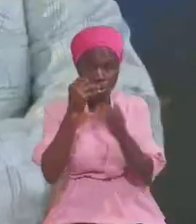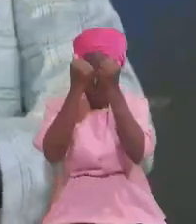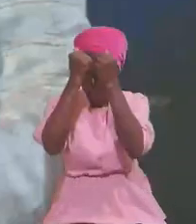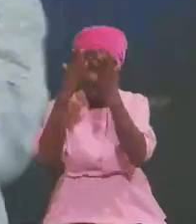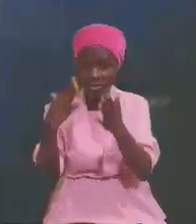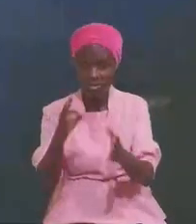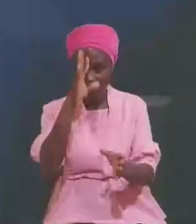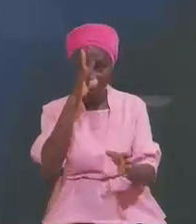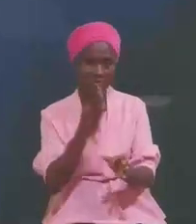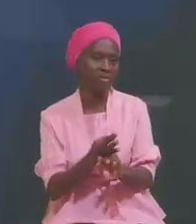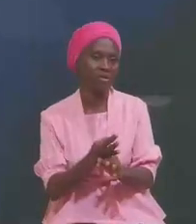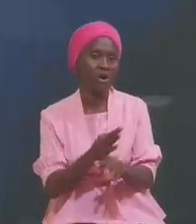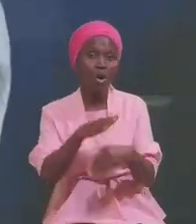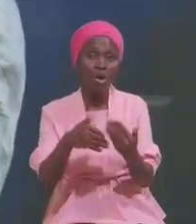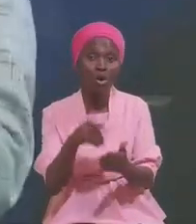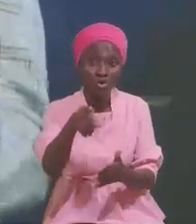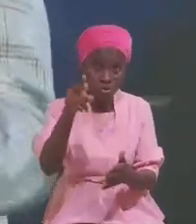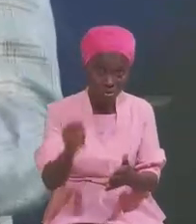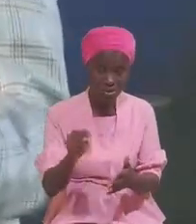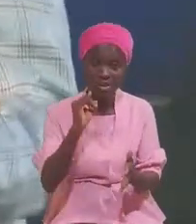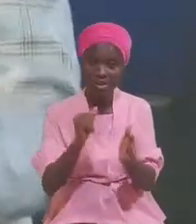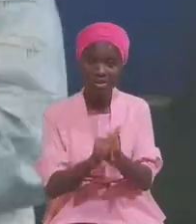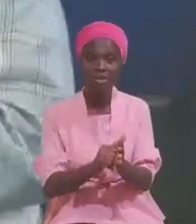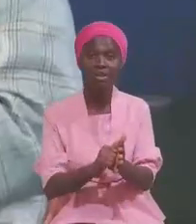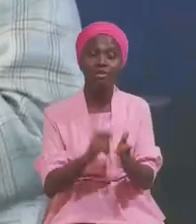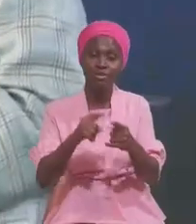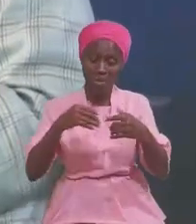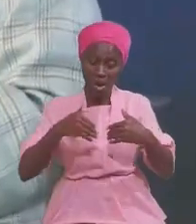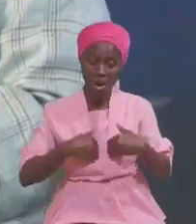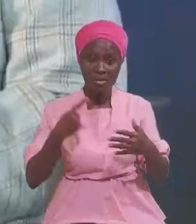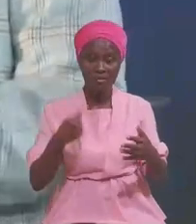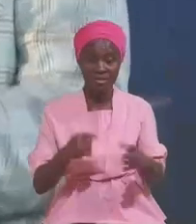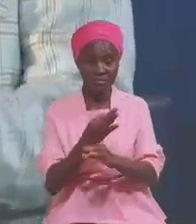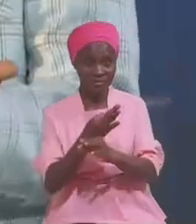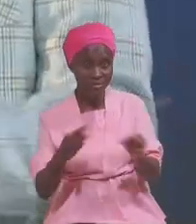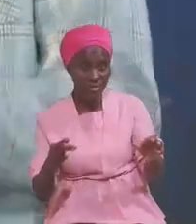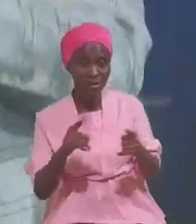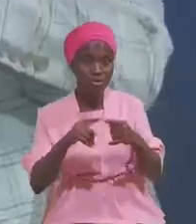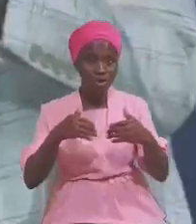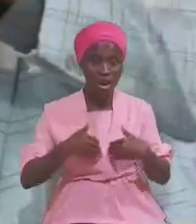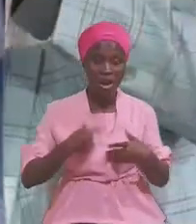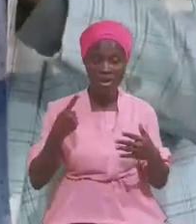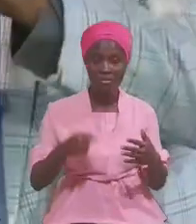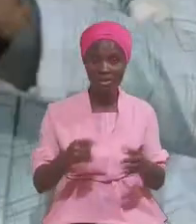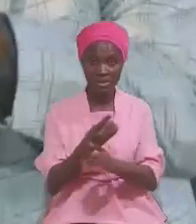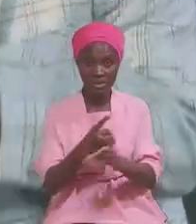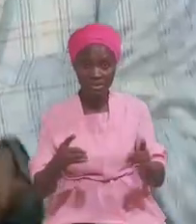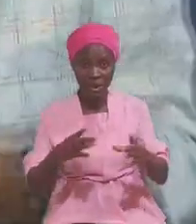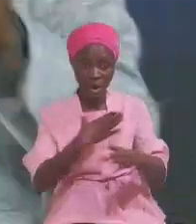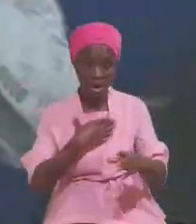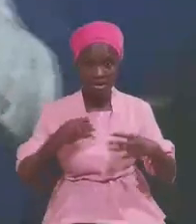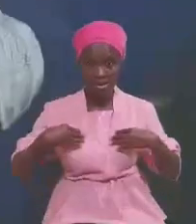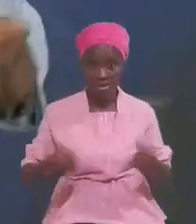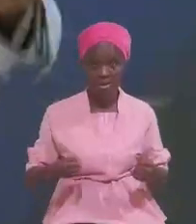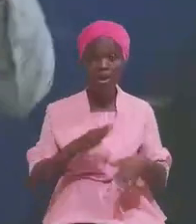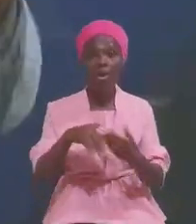pour avoir le salut, pour avoir le pardon, pour avoir la libération, pour avoir la délivrance et la guérison,